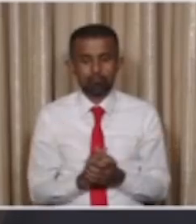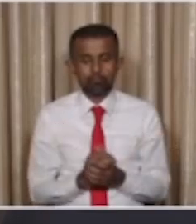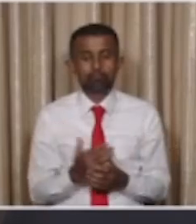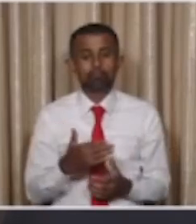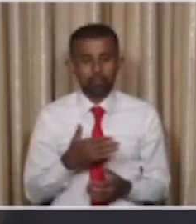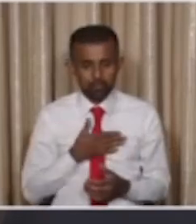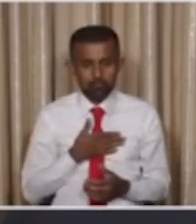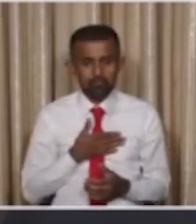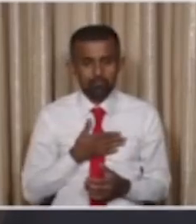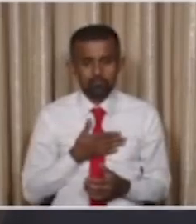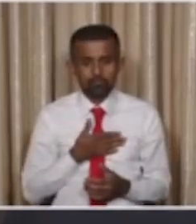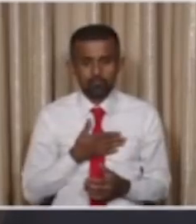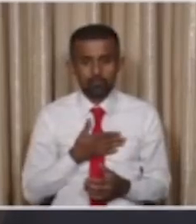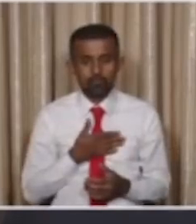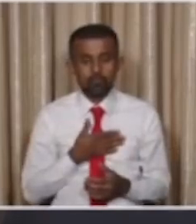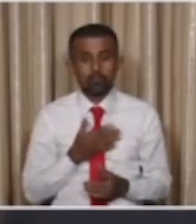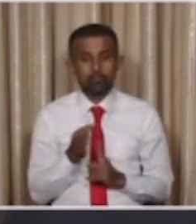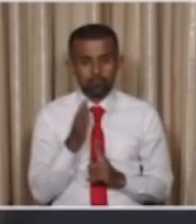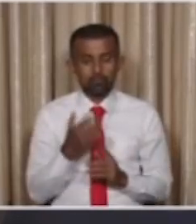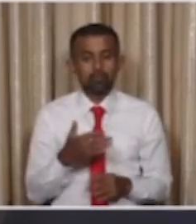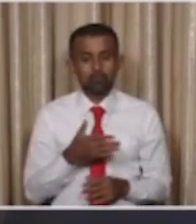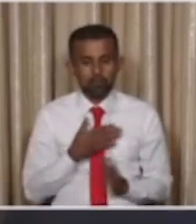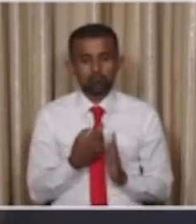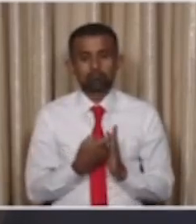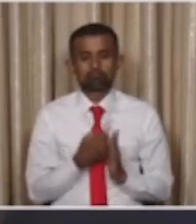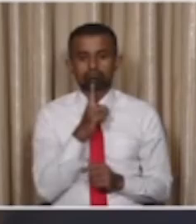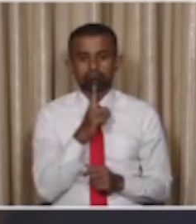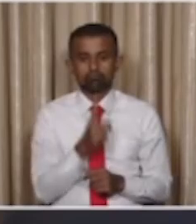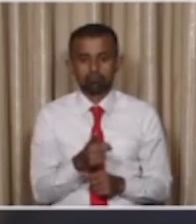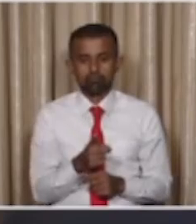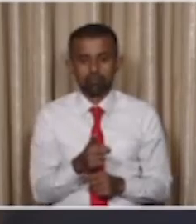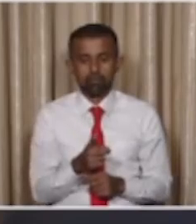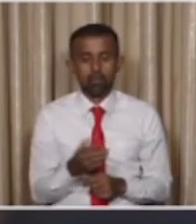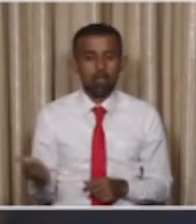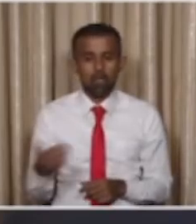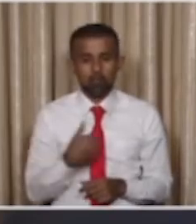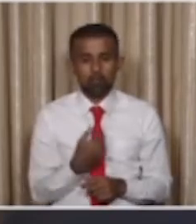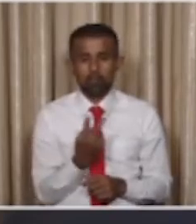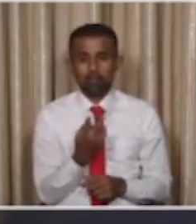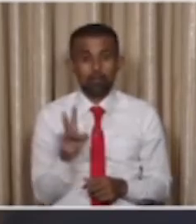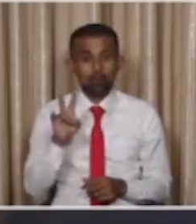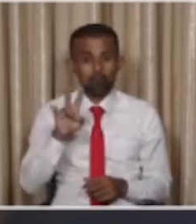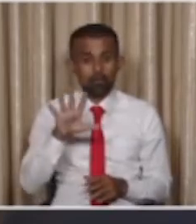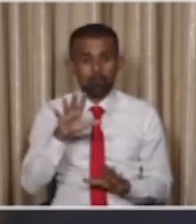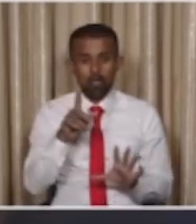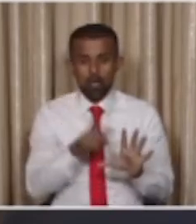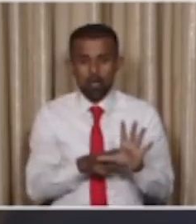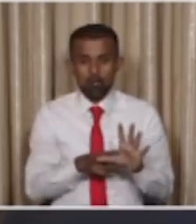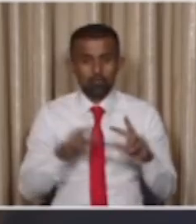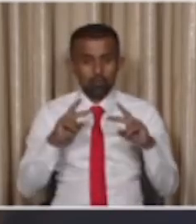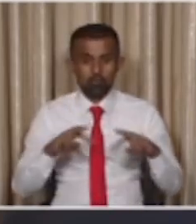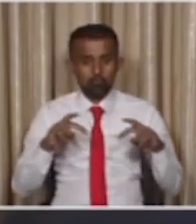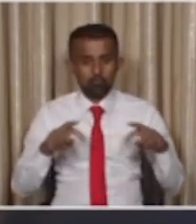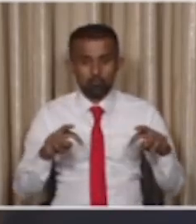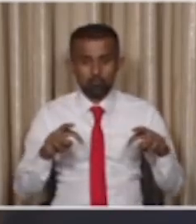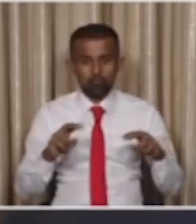මගේ සභාපති හැටියට නිර්දේශය වුණේ. අපි මේක 2025 ස්ටඩි එකකට